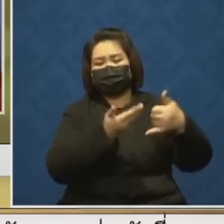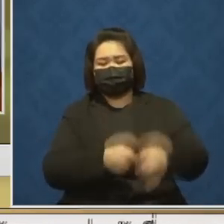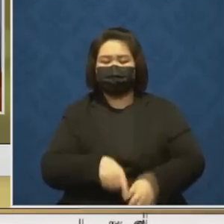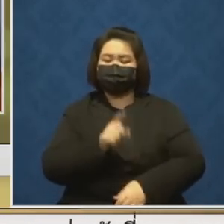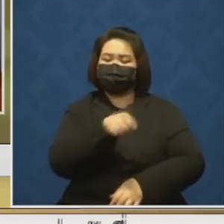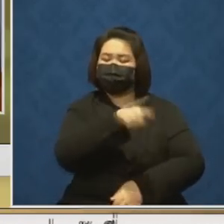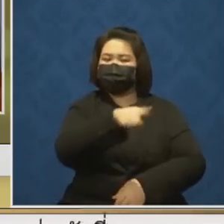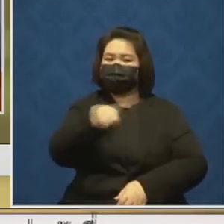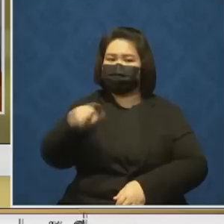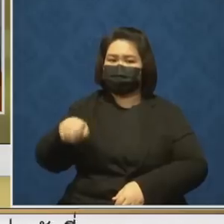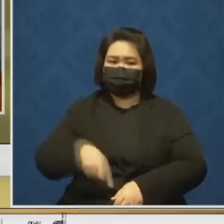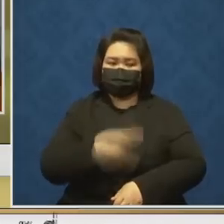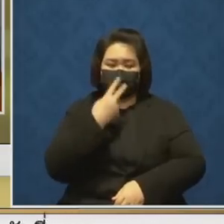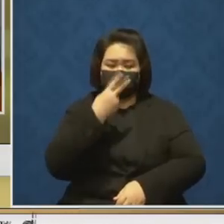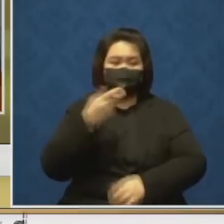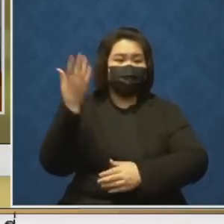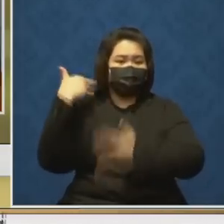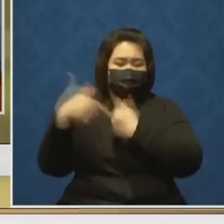ครบ